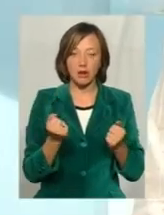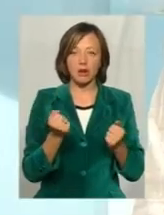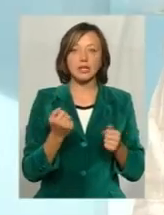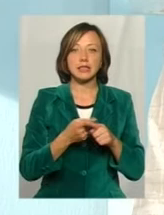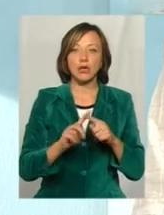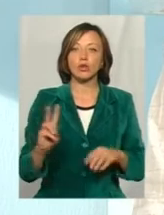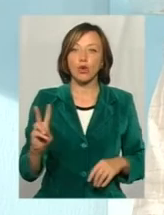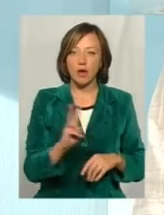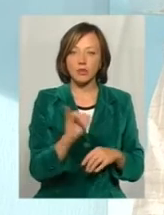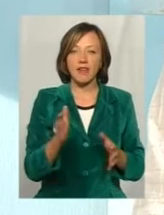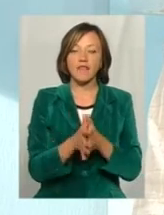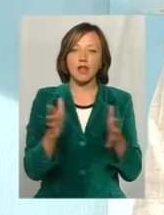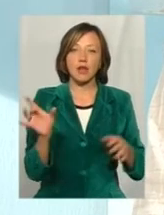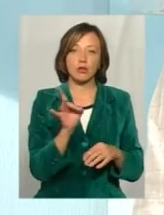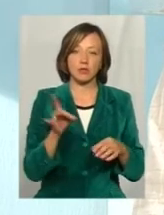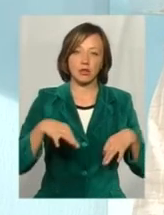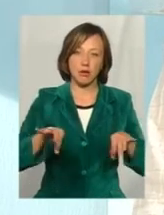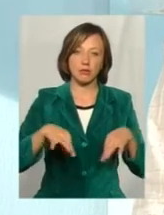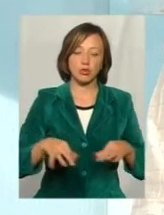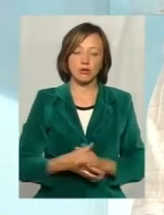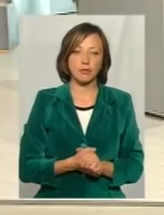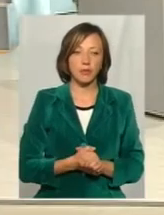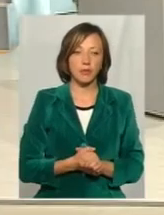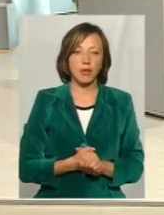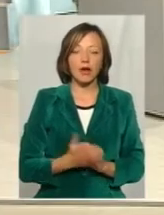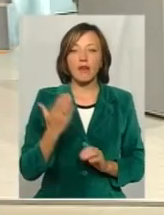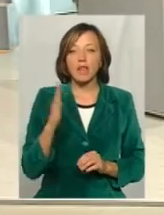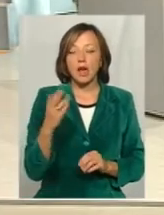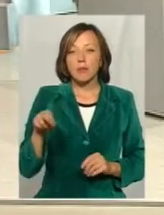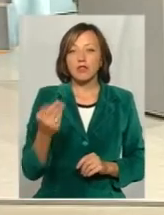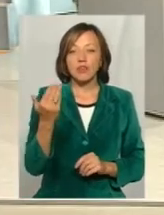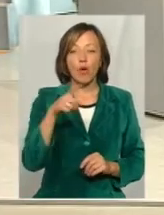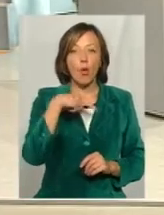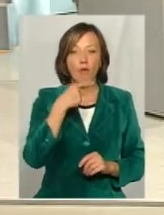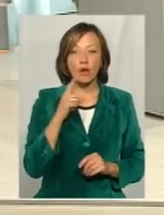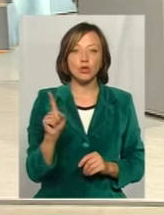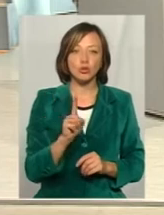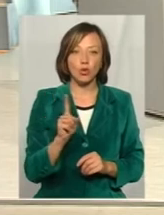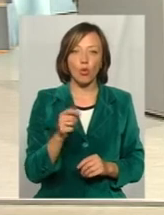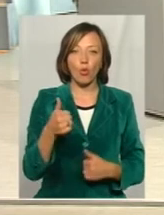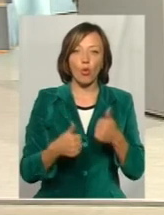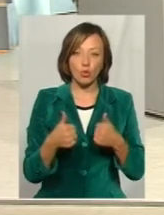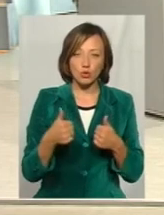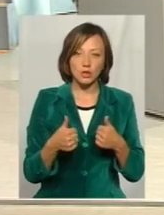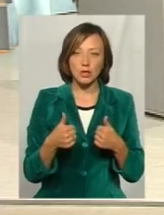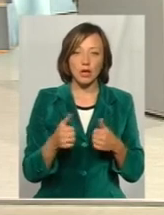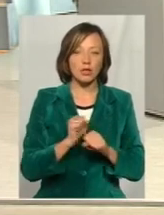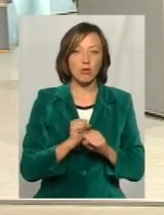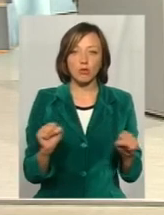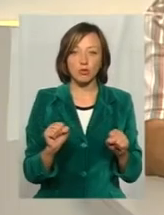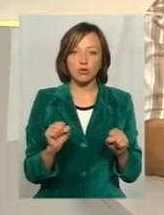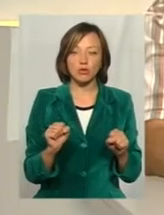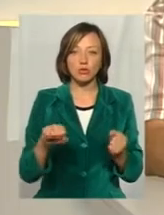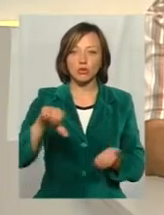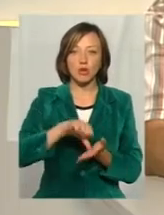це тролейбуси і великогабаритний транспорт. Віталій Петрович, ви говорили, що в новому конкурсі, так би мовити, не можна, не